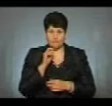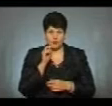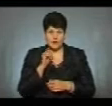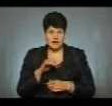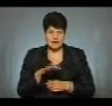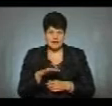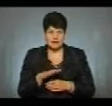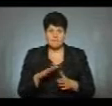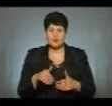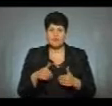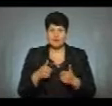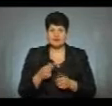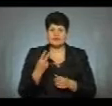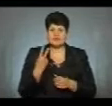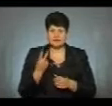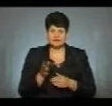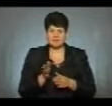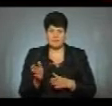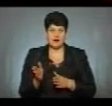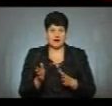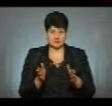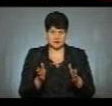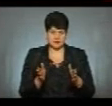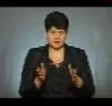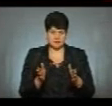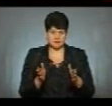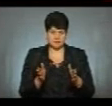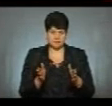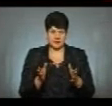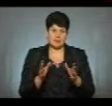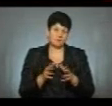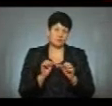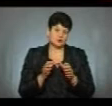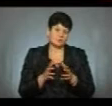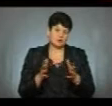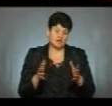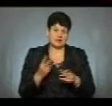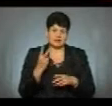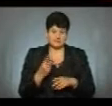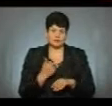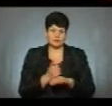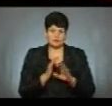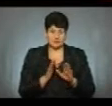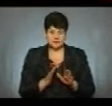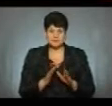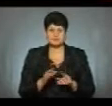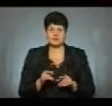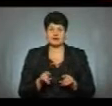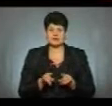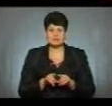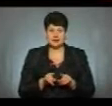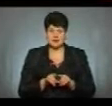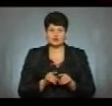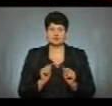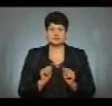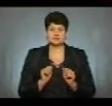що пропонувалось дві парадигми, скажімо, чи більше навіть, але дві основних. Також, безумовно,